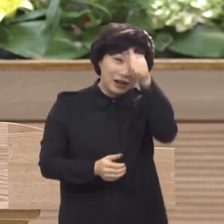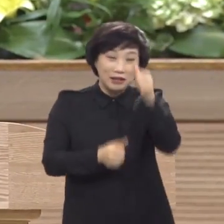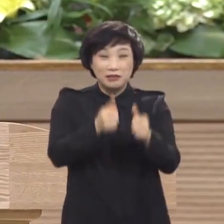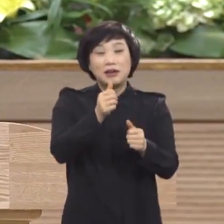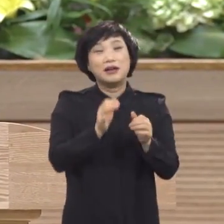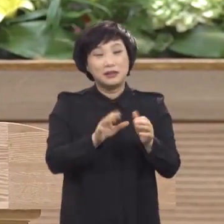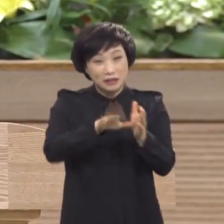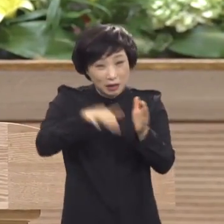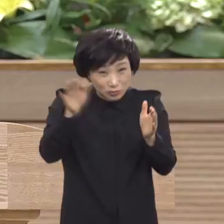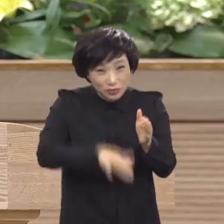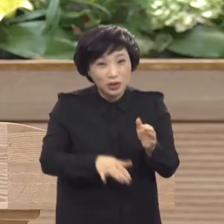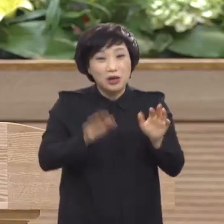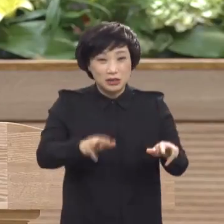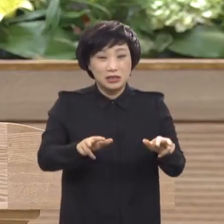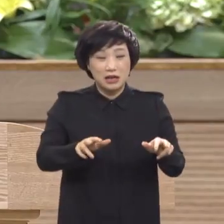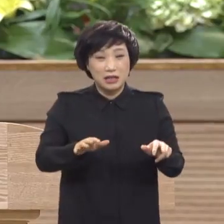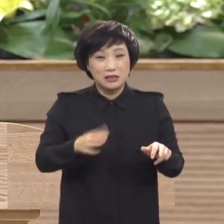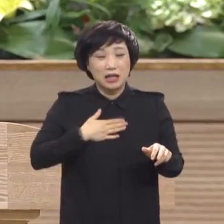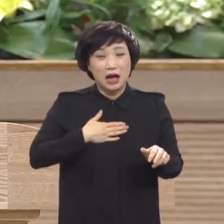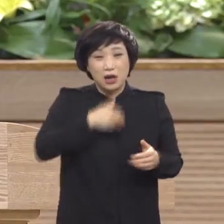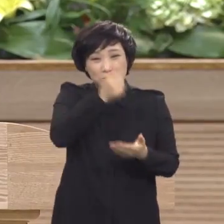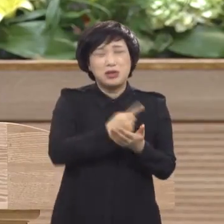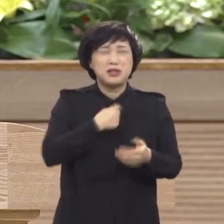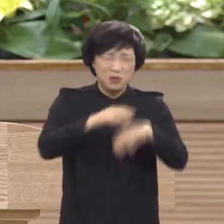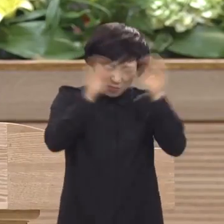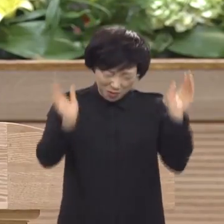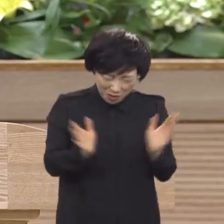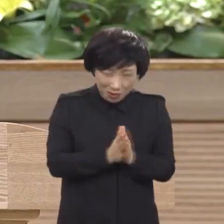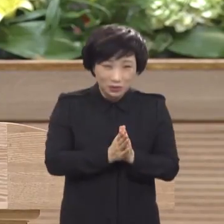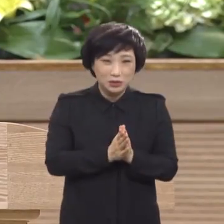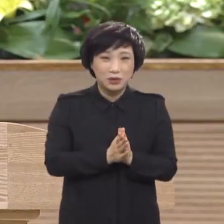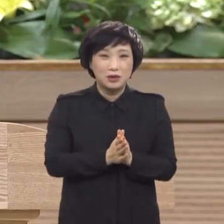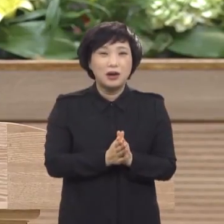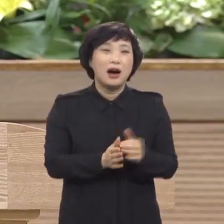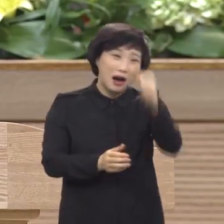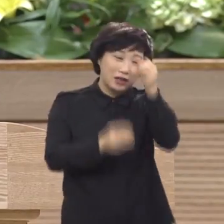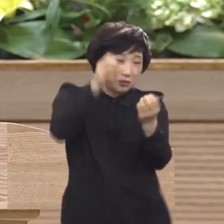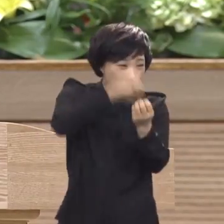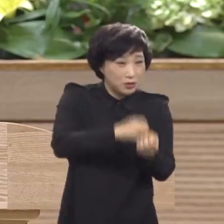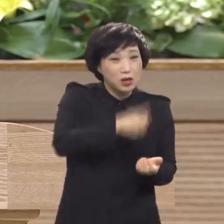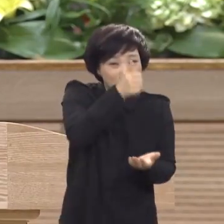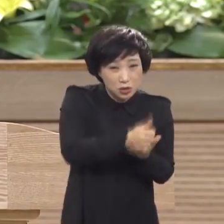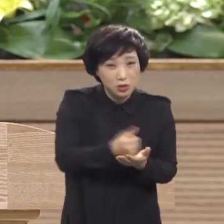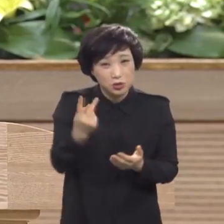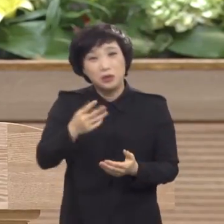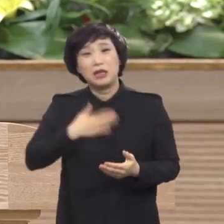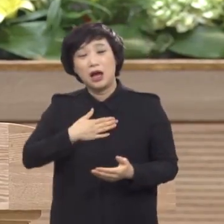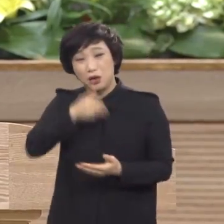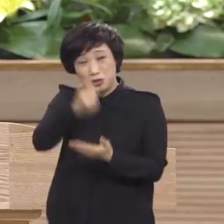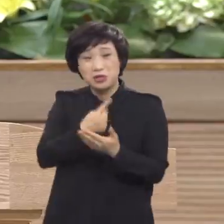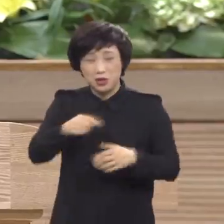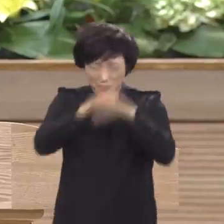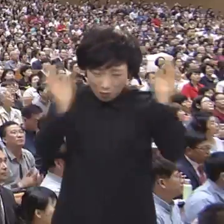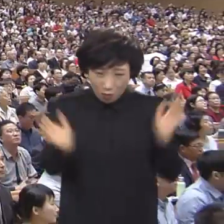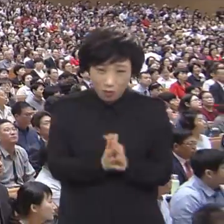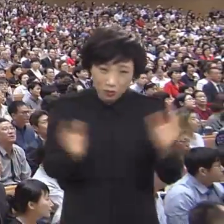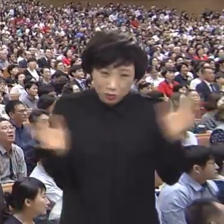아담부터 지금까지 네가 범죄한 자범죄까지 다 회개해. 그 순간 죄가